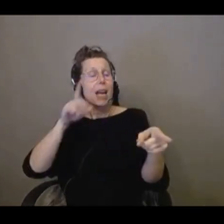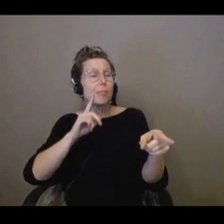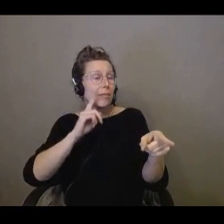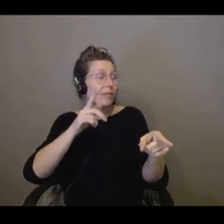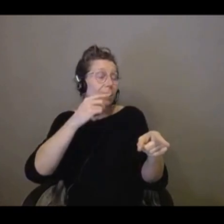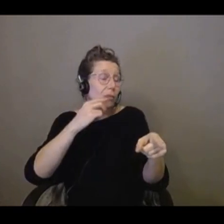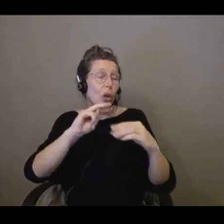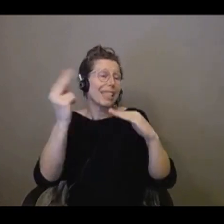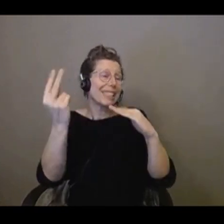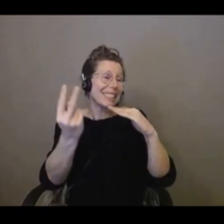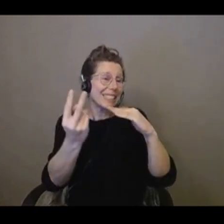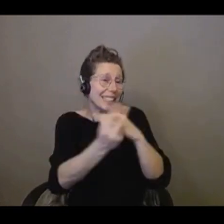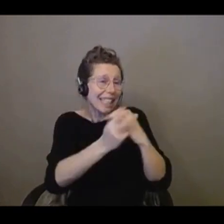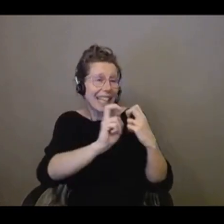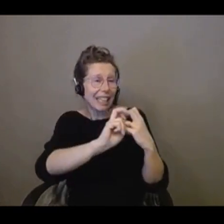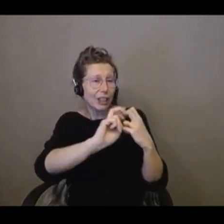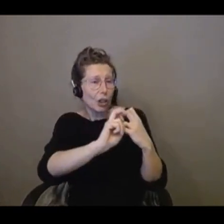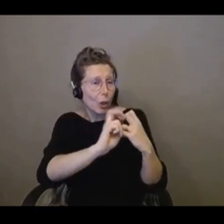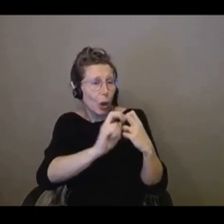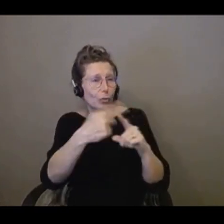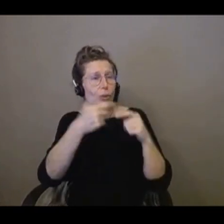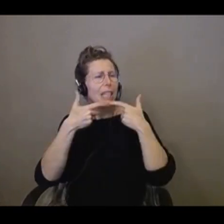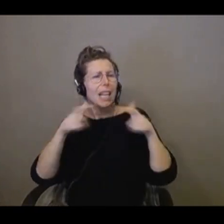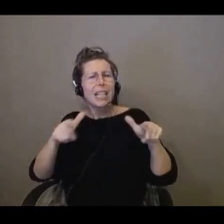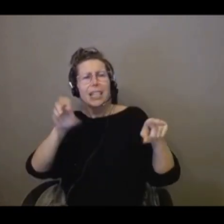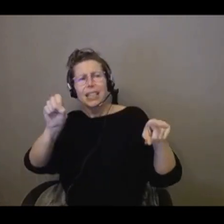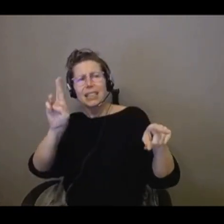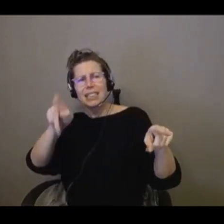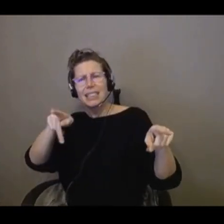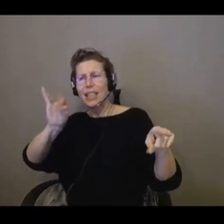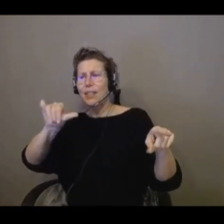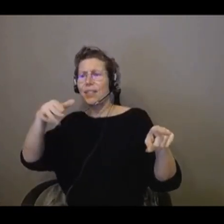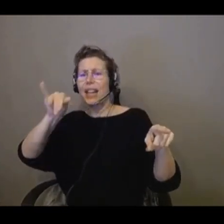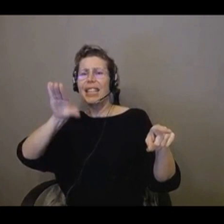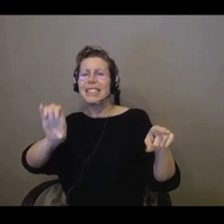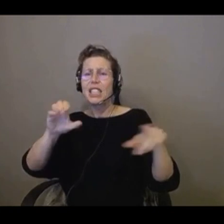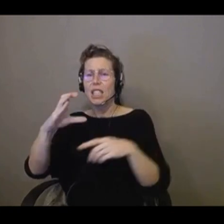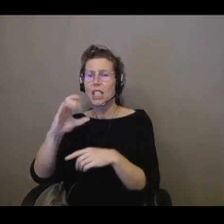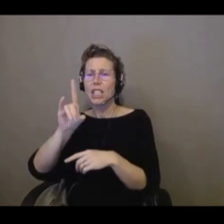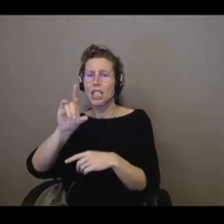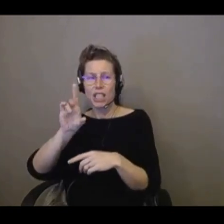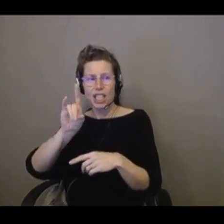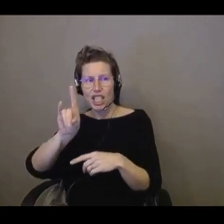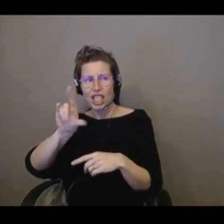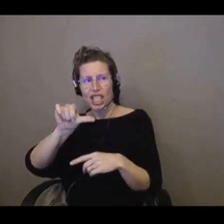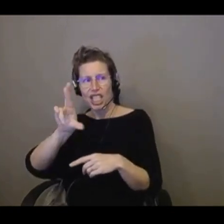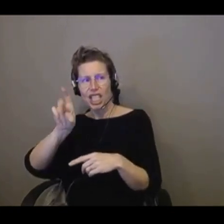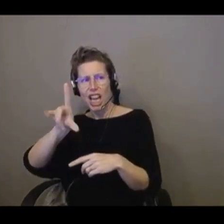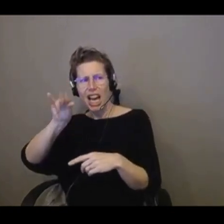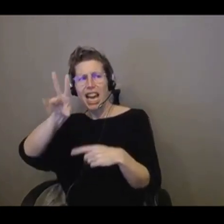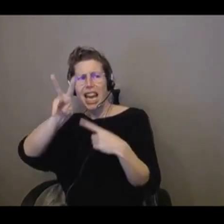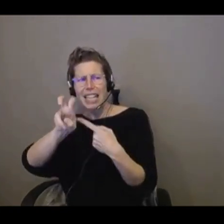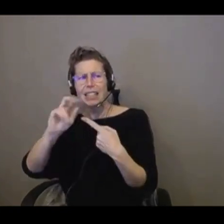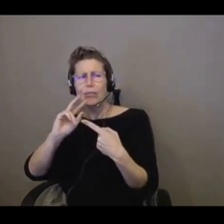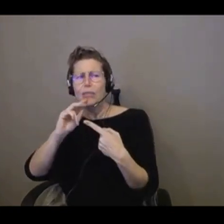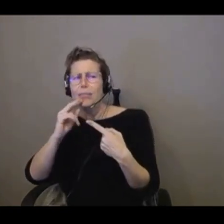à l'accessibilité. Stéphanie Charlex ou Charlet, je ne sais pas comment on prononce, je me suis demandé. Charlex. Bon, ça allait, c'est bon, je ne me suis pas trompé. Directrice de la vente directe et du